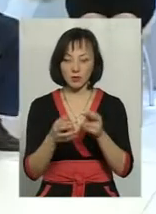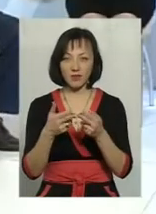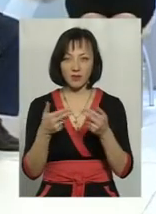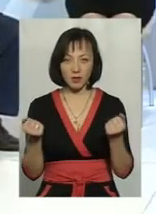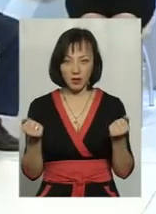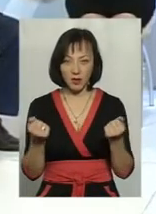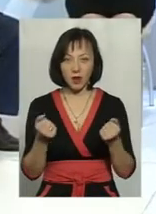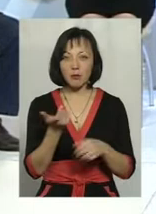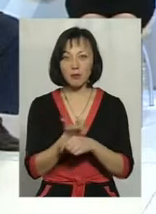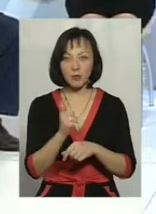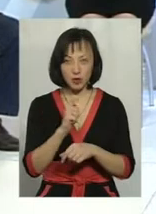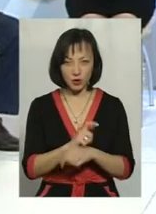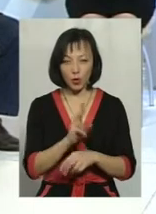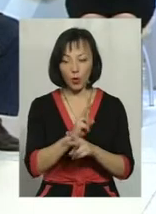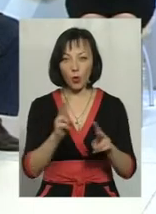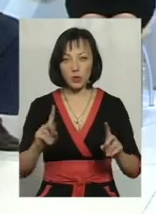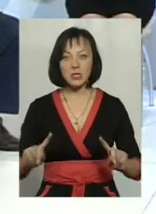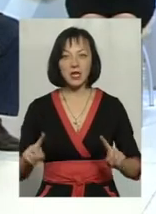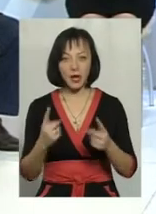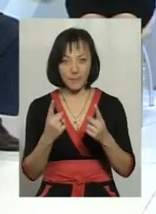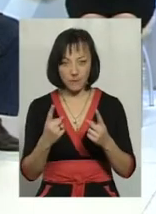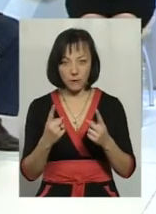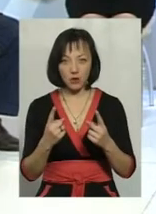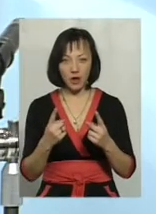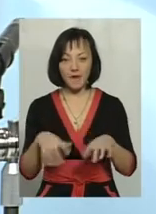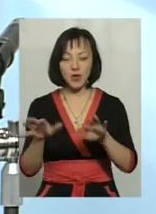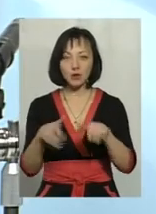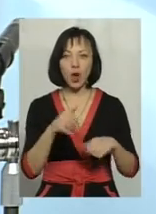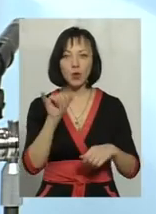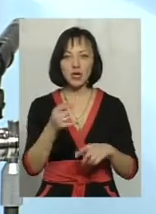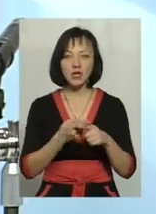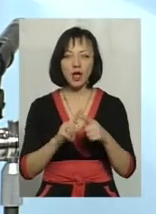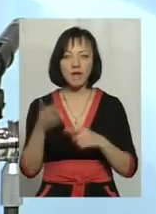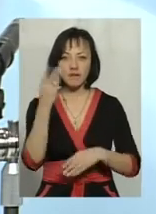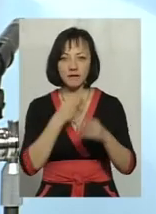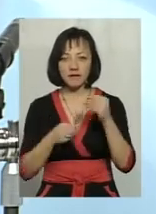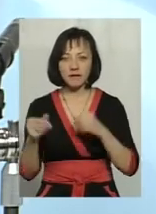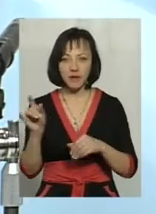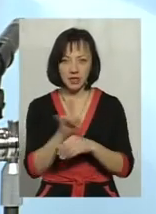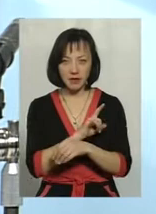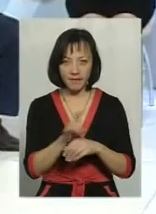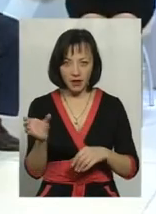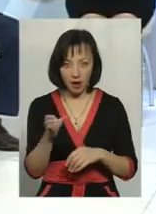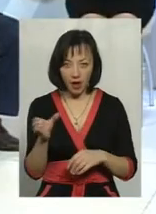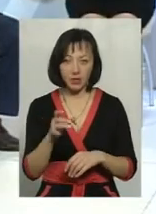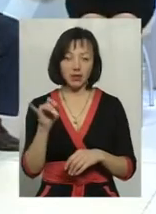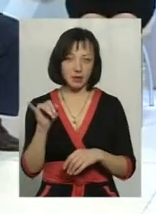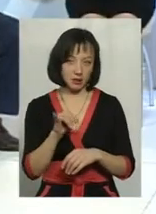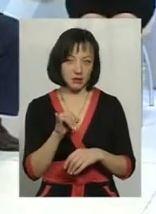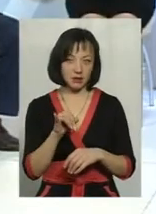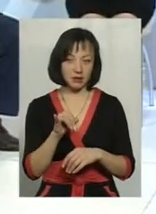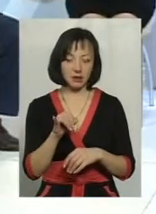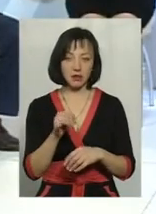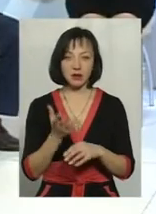правильно зрозуміла, більшість тих, кого затримують, вилучають у них контрабандну цю продукцію, так?